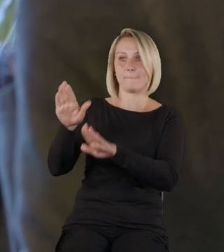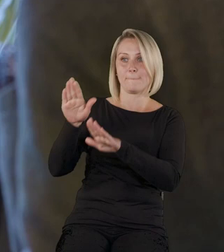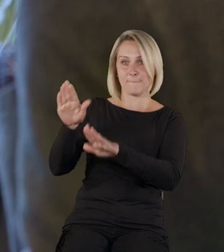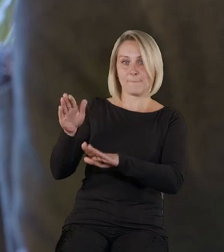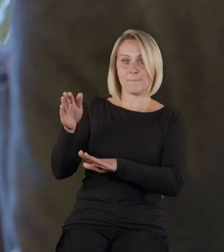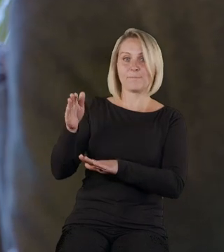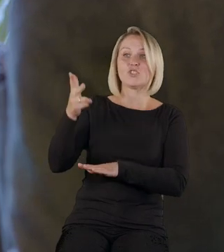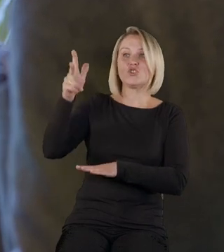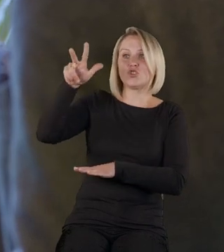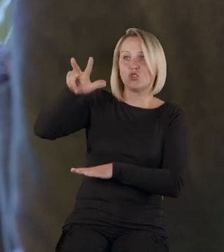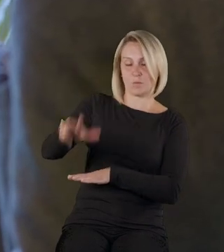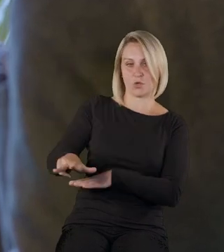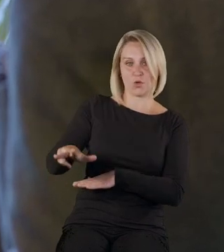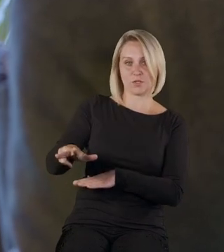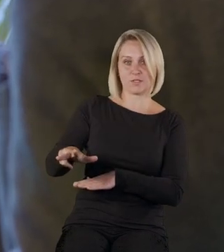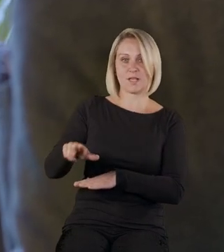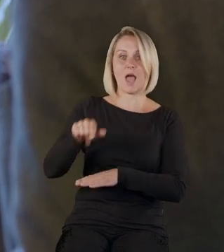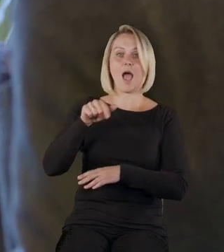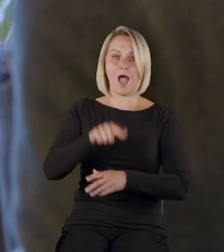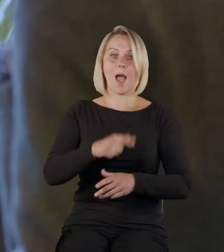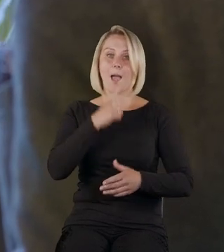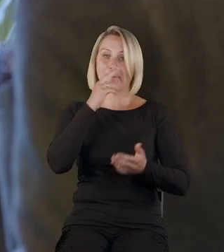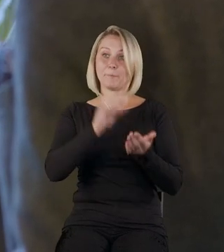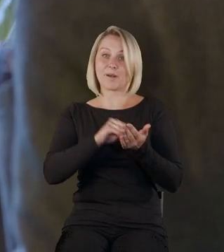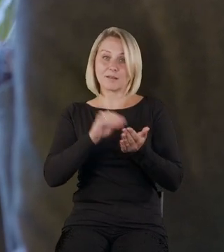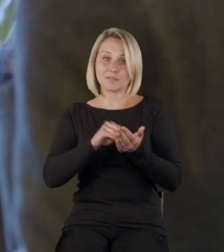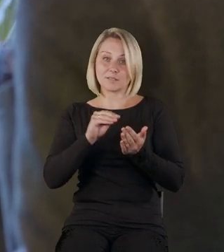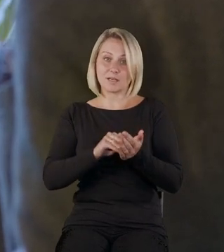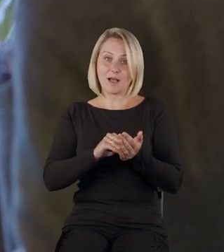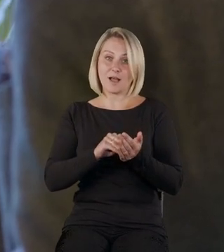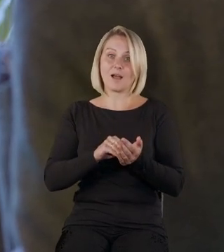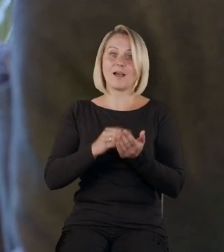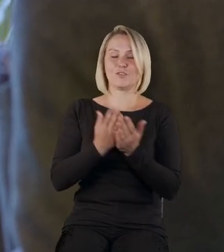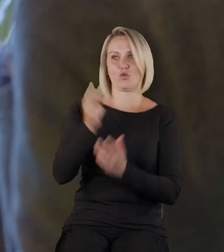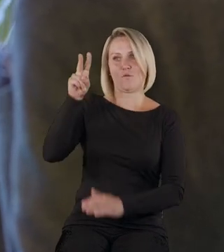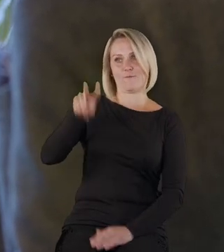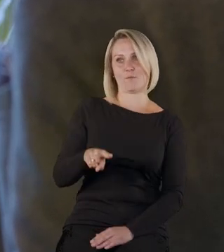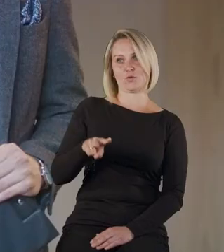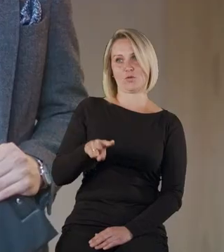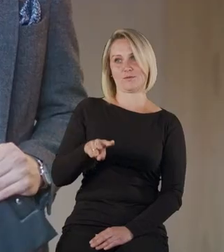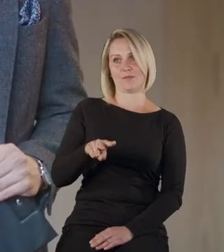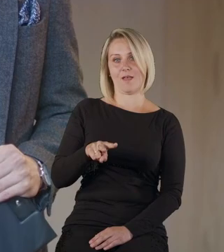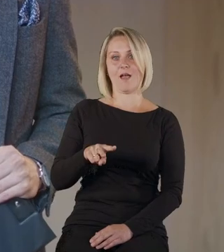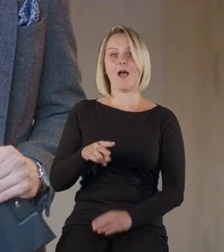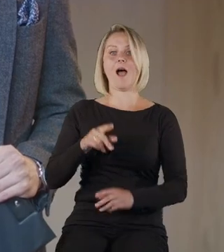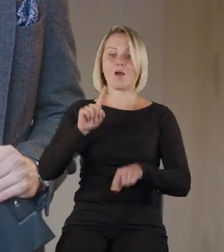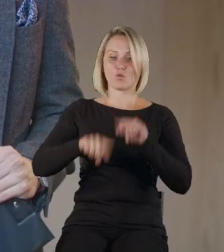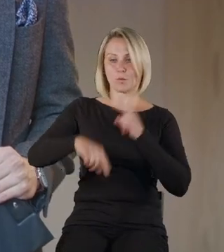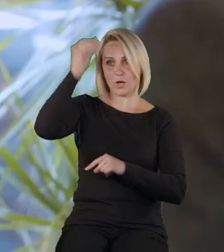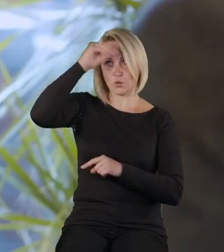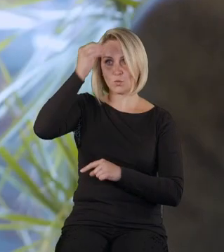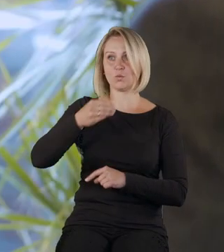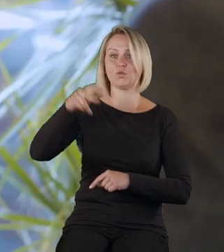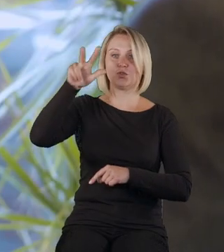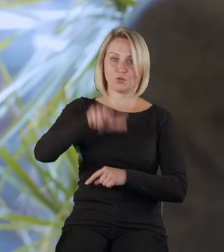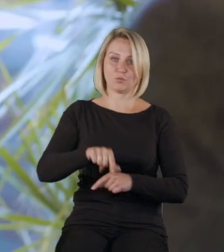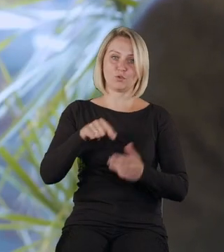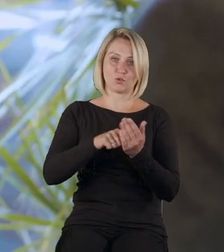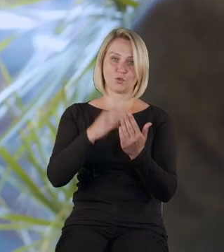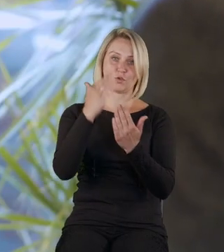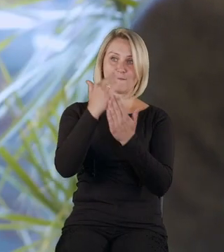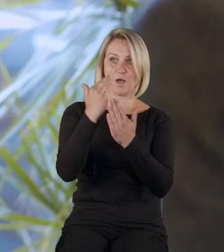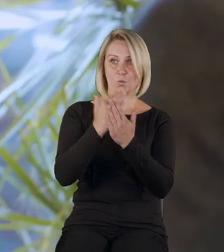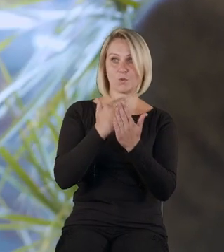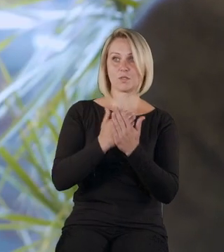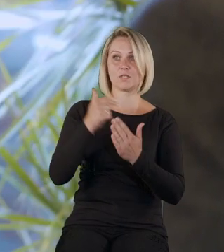studiach to 3 pełne miesiące, a na praktykach to są już tylko 2 miesiące, które są warunkiem